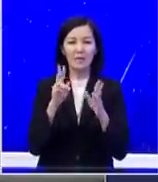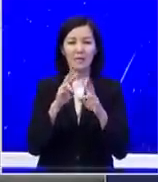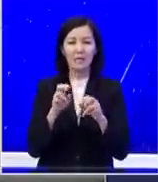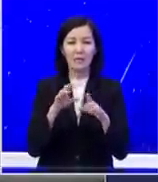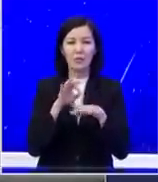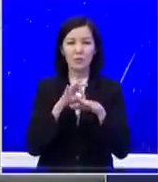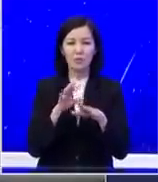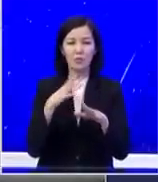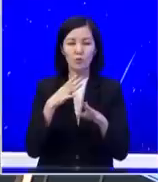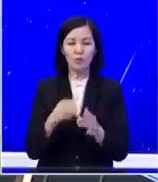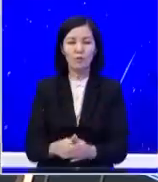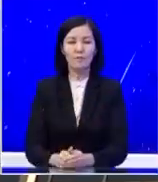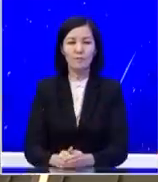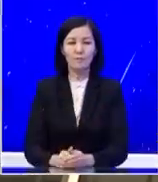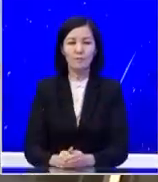жасалған.